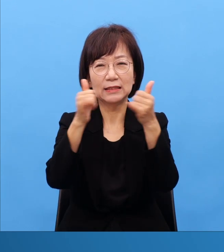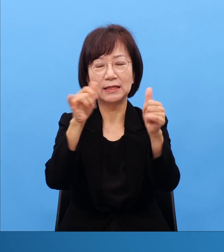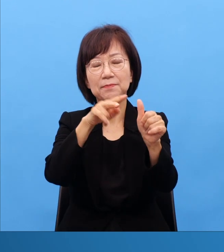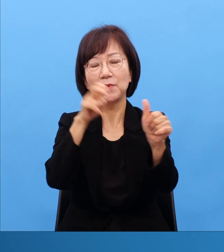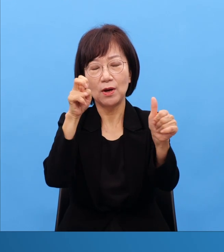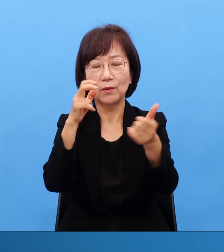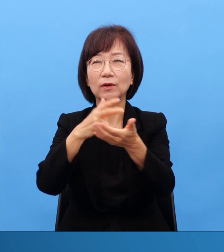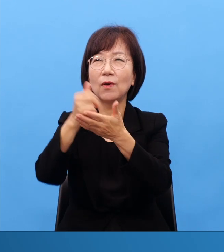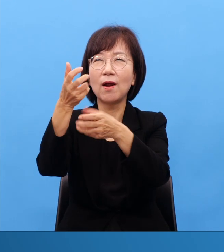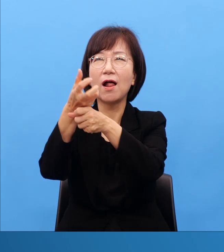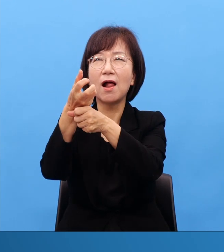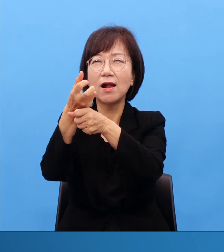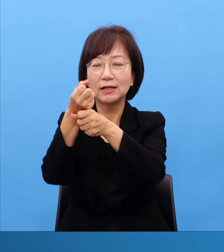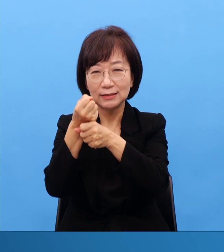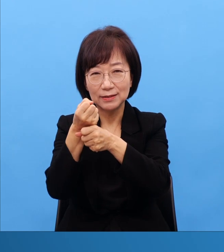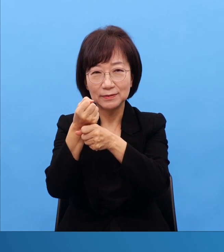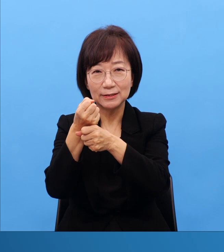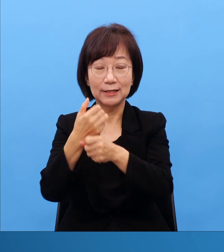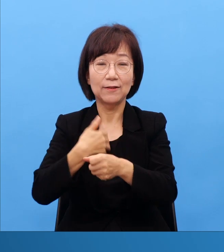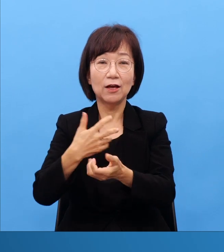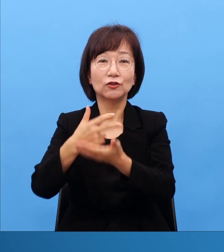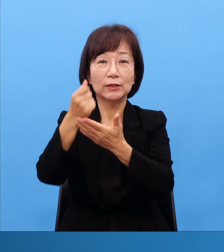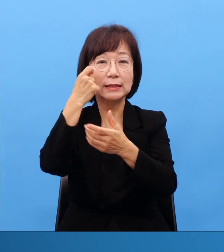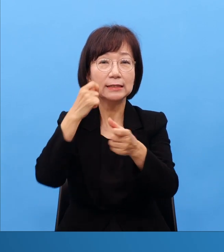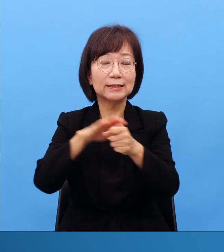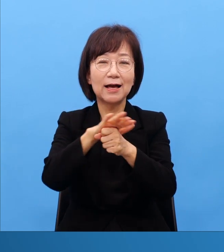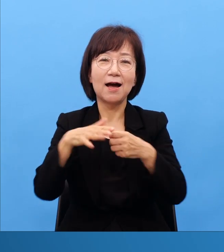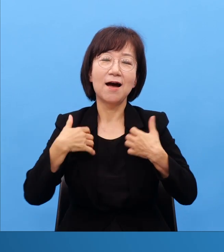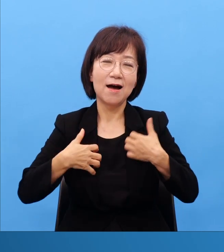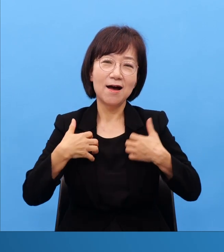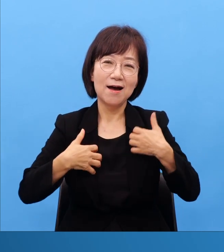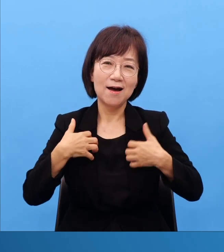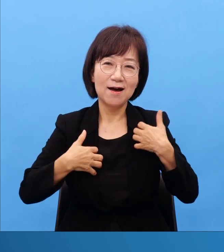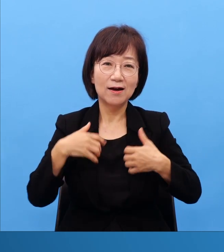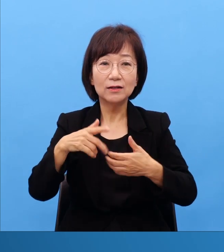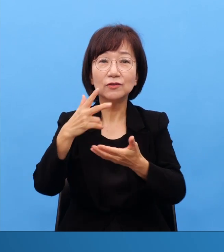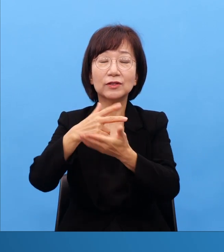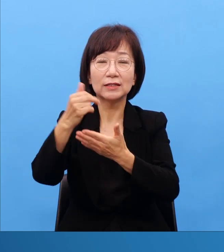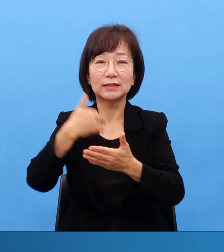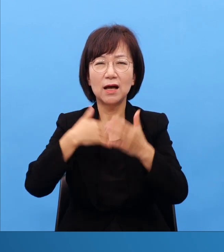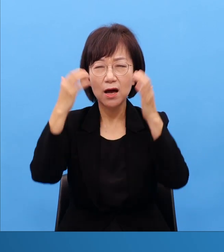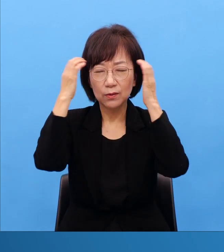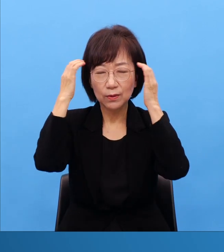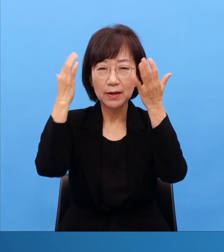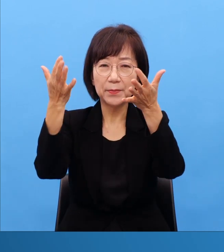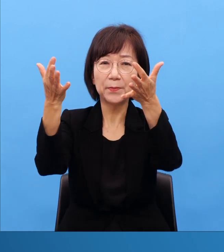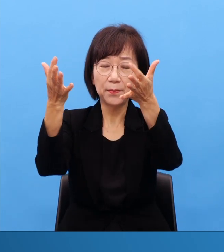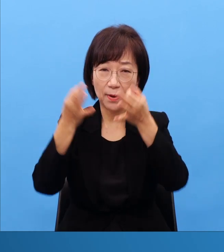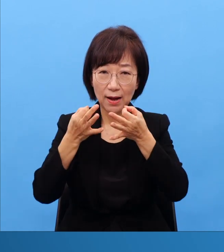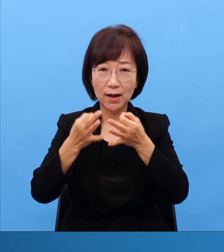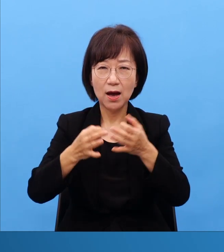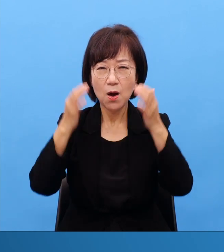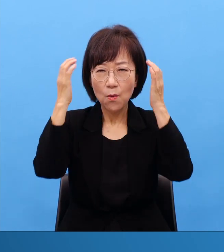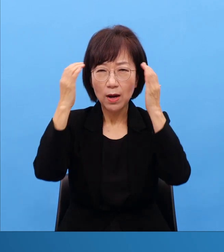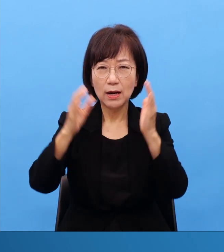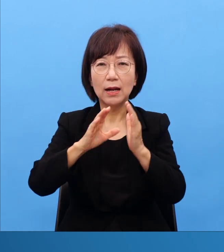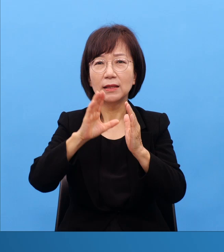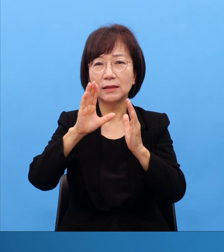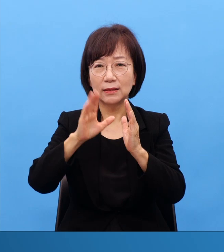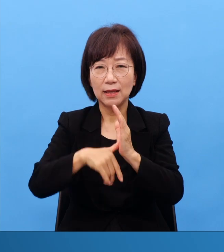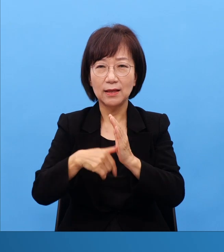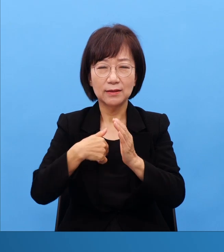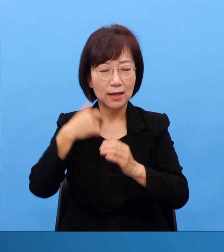의지하나이다. 내가 주의 인자하심을 기뻐하며 즐거워할 것은 주께서 나의 고난을 보시고 환난 중에 있는